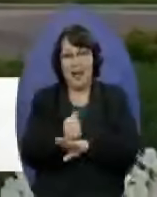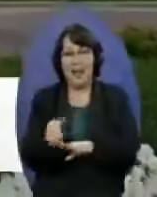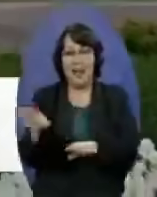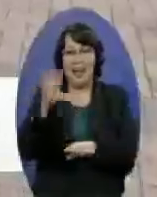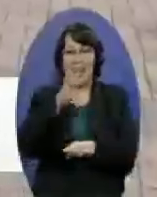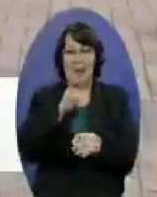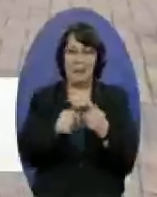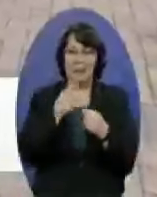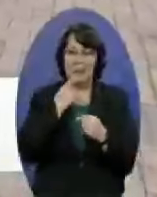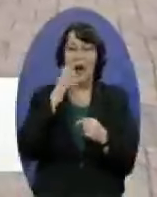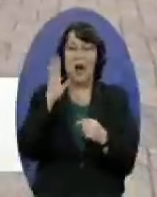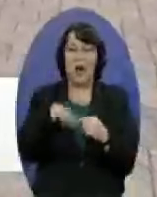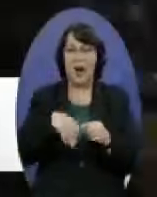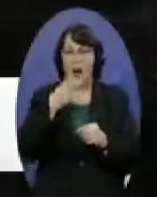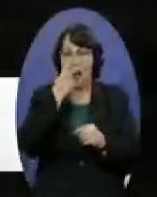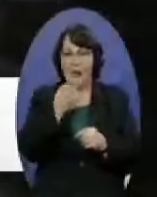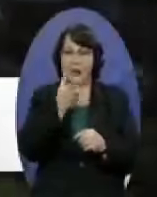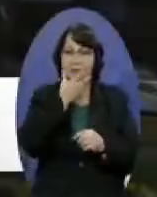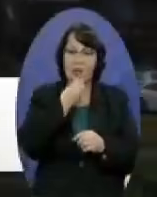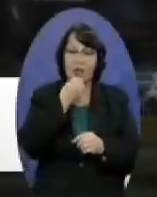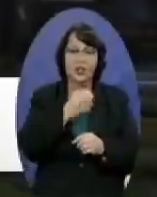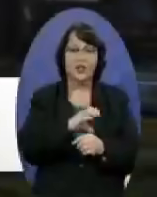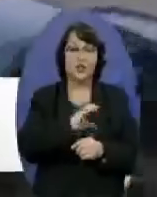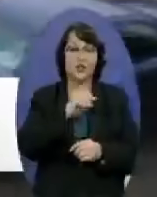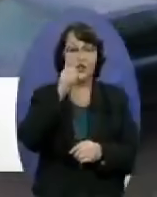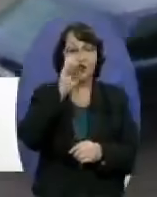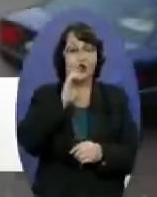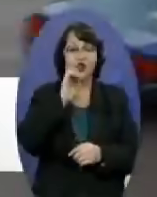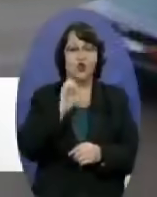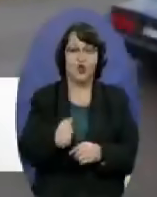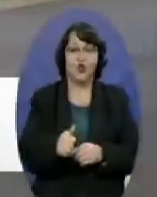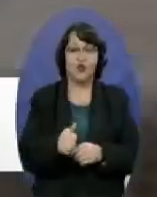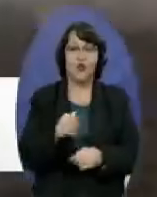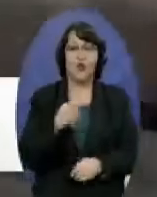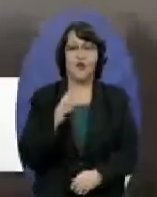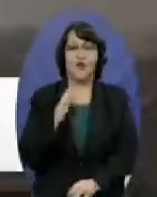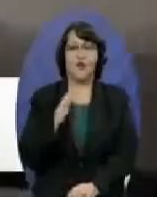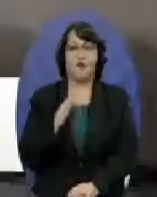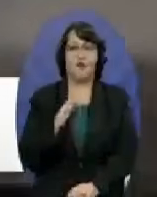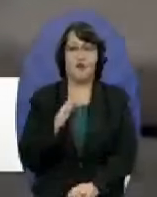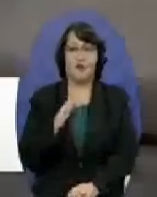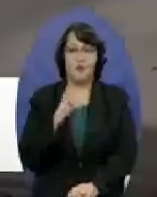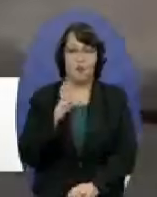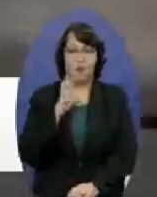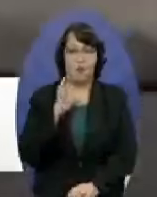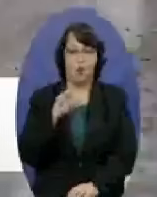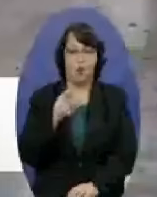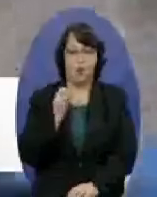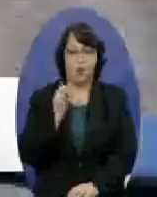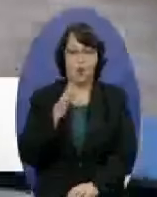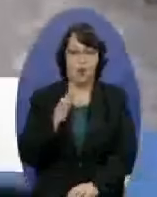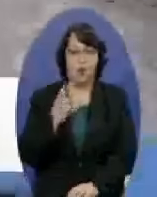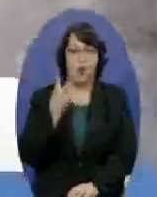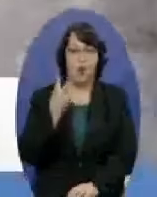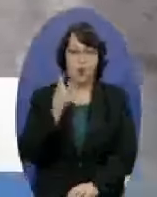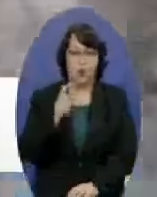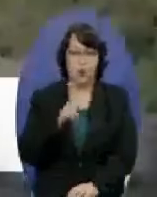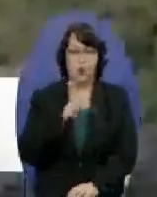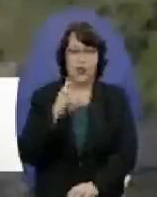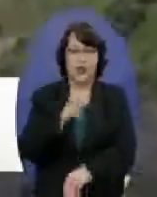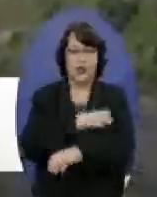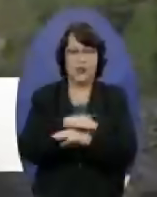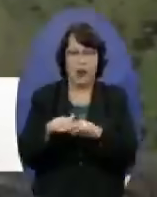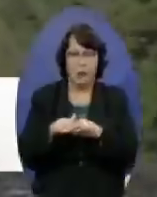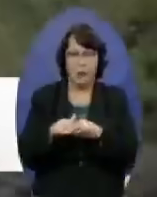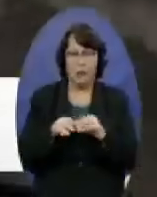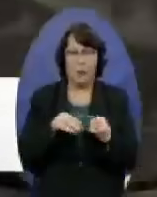зүйл түүнээс ч илүү сонирхолтой байсан гэж тэд ярьж байлаа. Үүний нэг нь Боливийн өвхлийн зам 3600 метр үргэлжилдэг энэ замын гүн